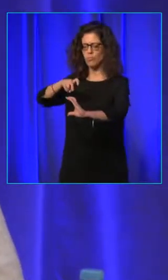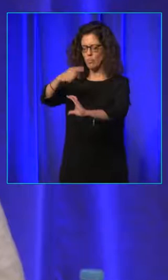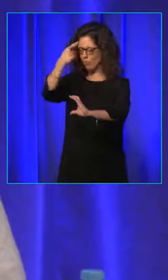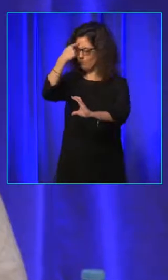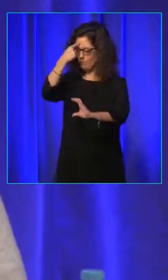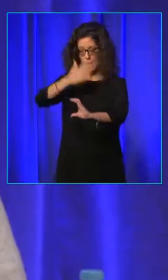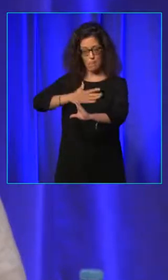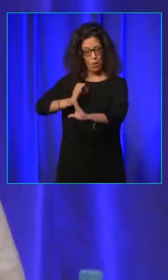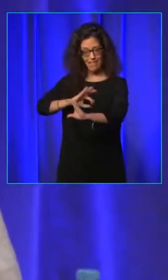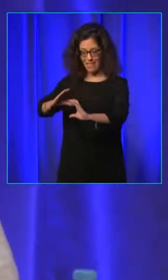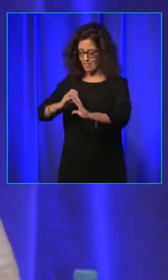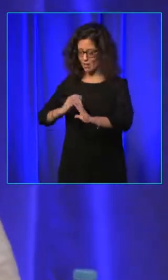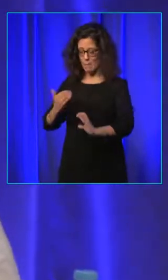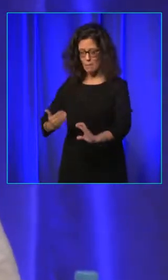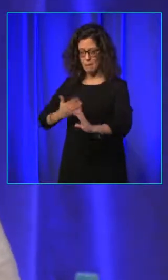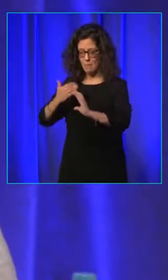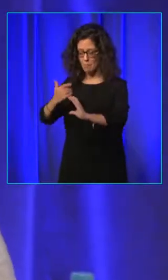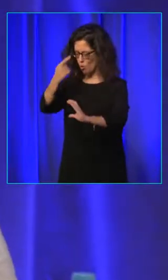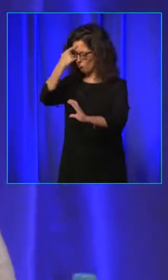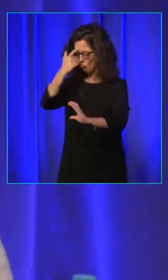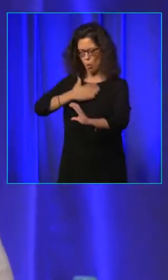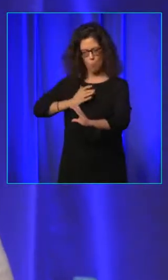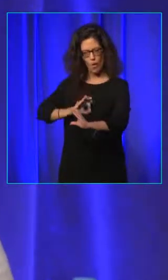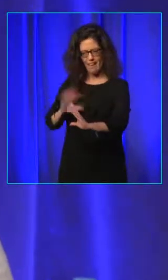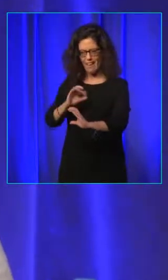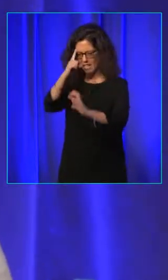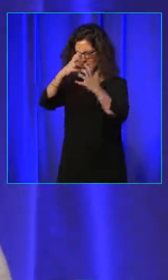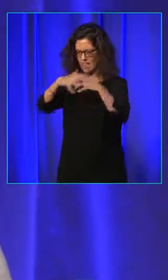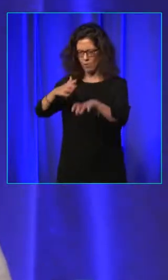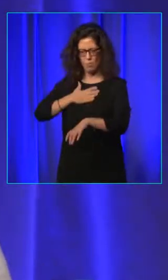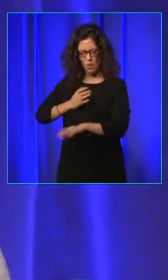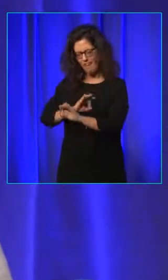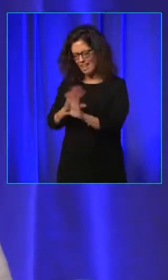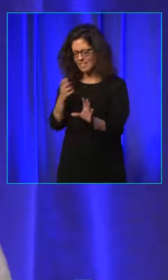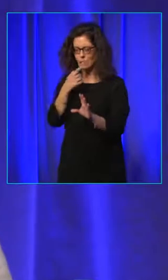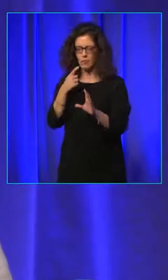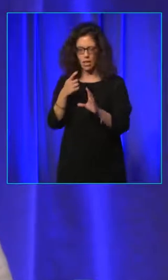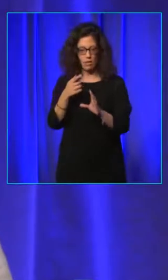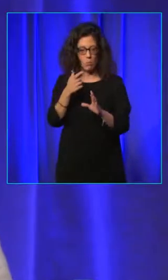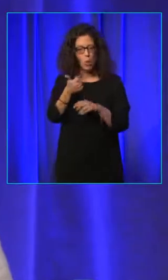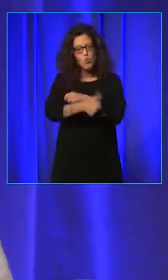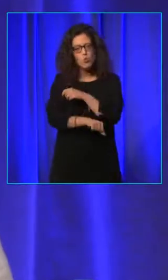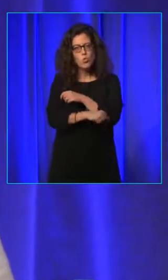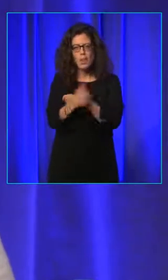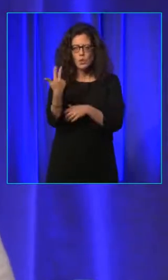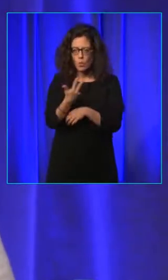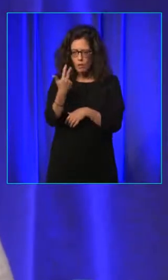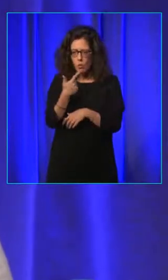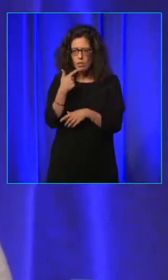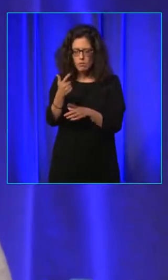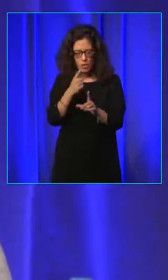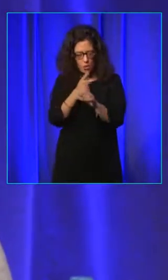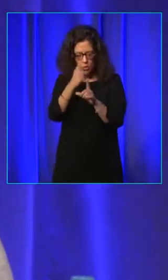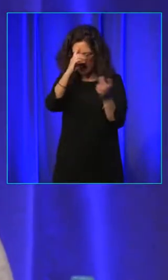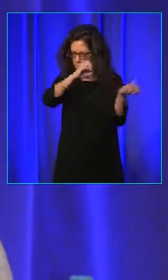on remonte, on remonte, on remonte, on redescend. On a fait ce travail pendant une semaine, trois fois,